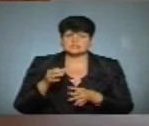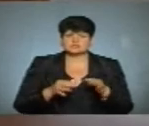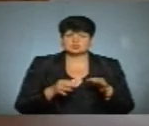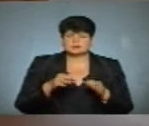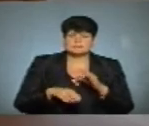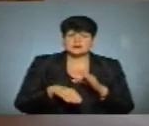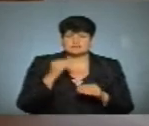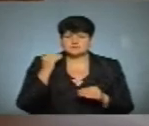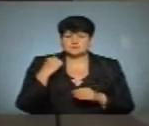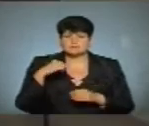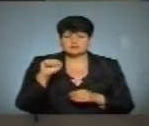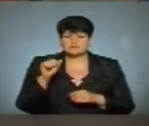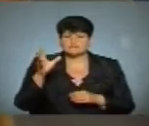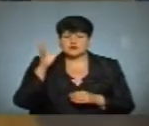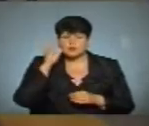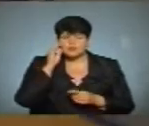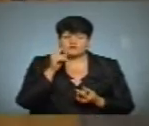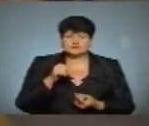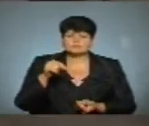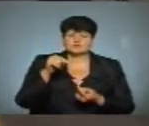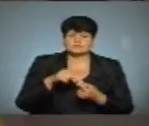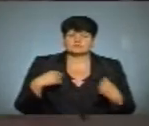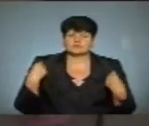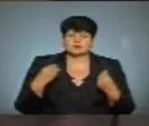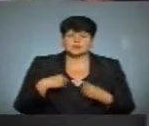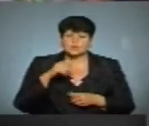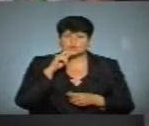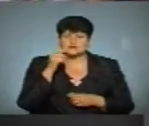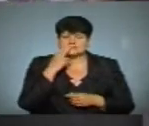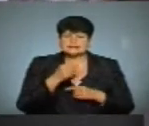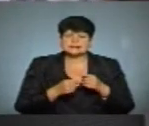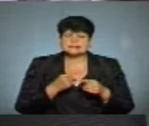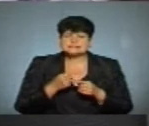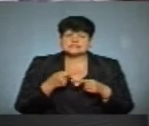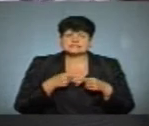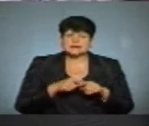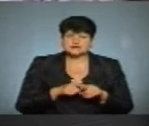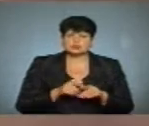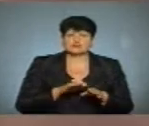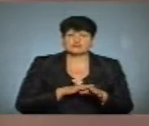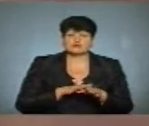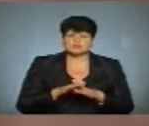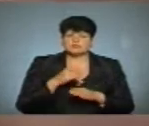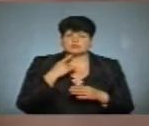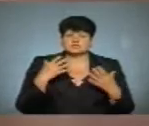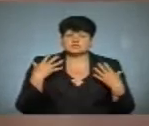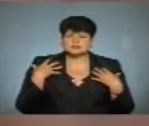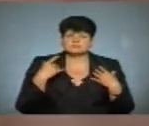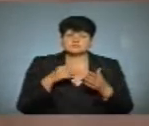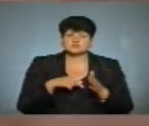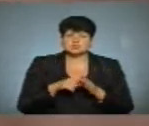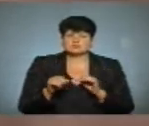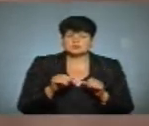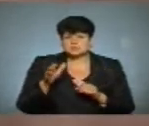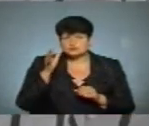виборі переможця враховують відповідність вбрання українським традиціям і техніку виконання, каже начальниця міського управління освіти і